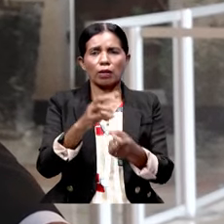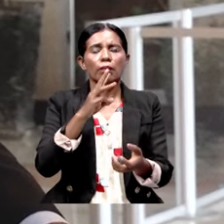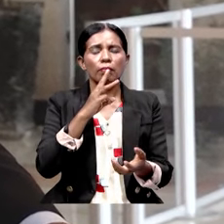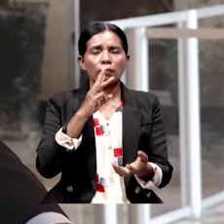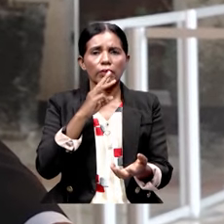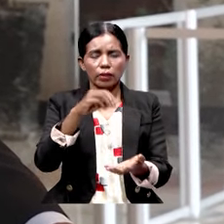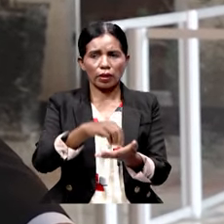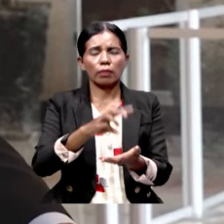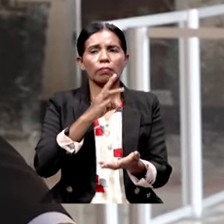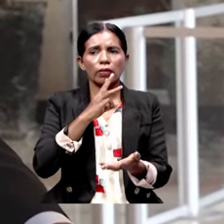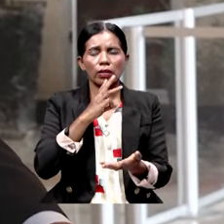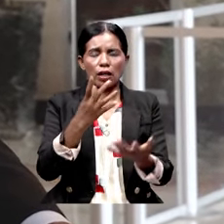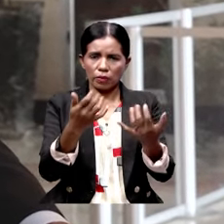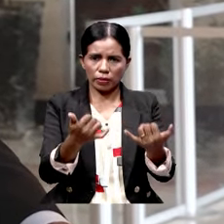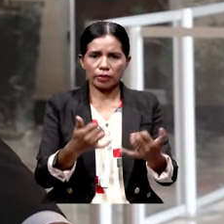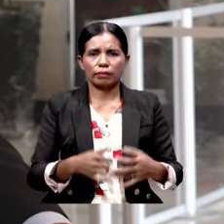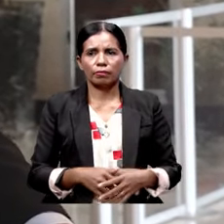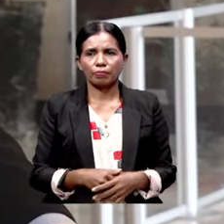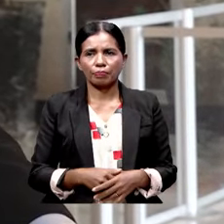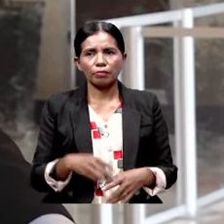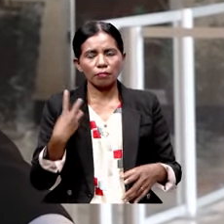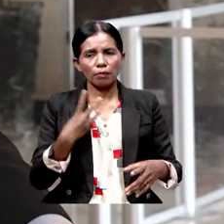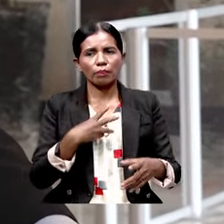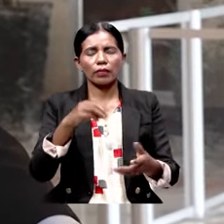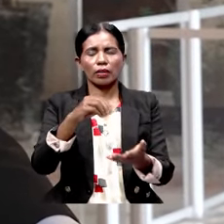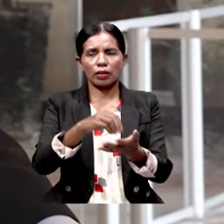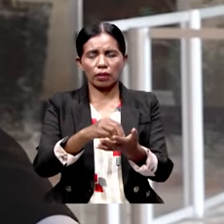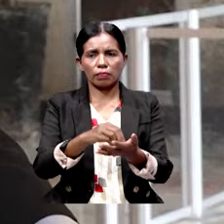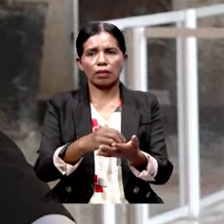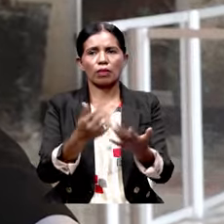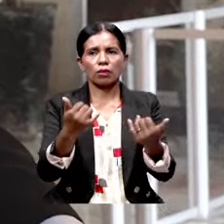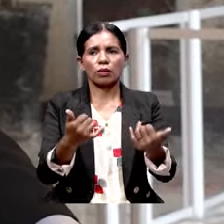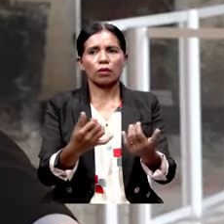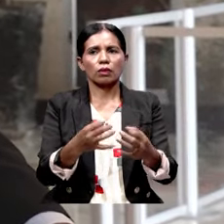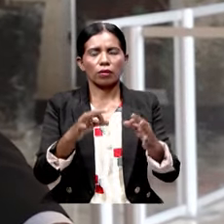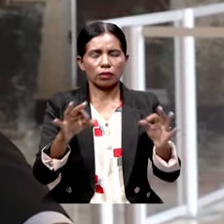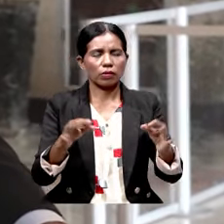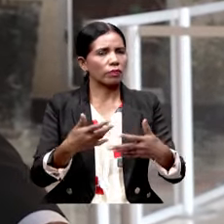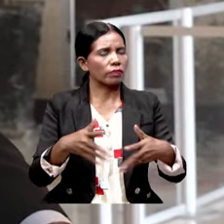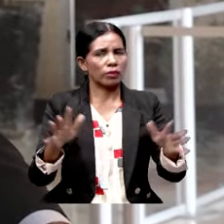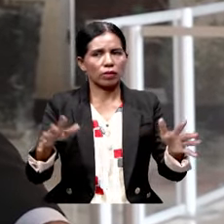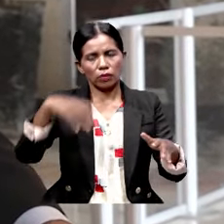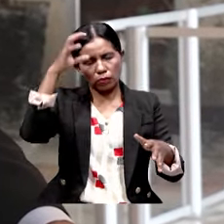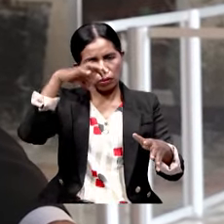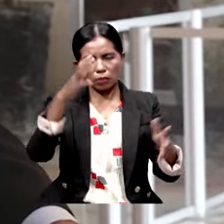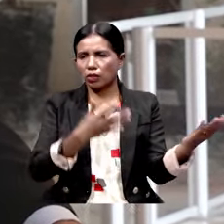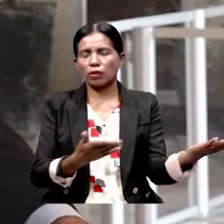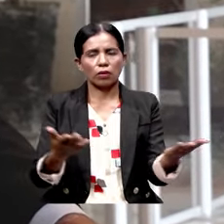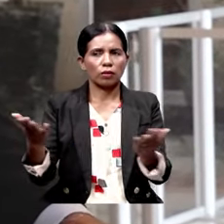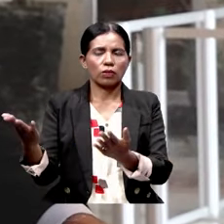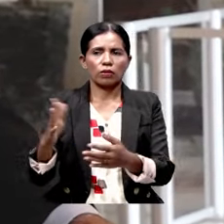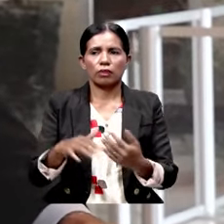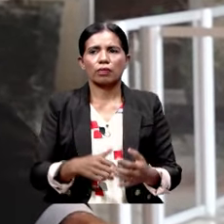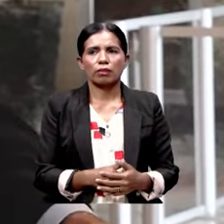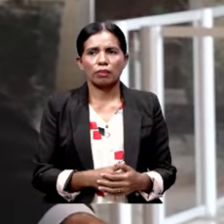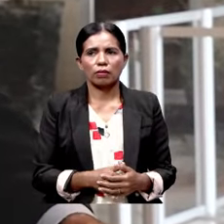prevé, agora kita prevé de dar o dinheiro, ou vou ter morzinho, ou vou dar mais glória ao tu.